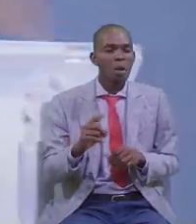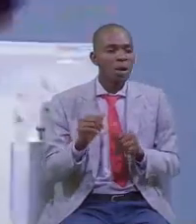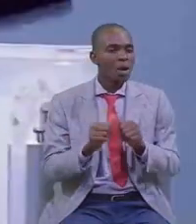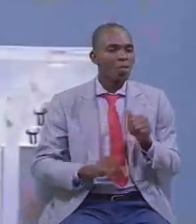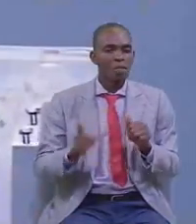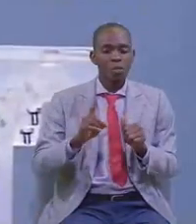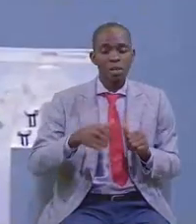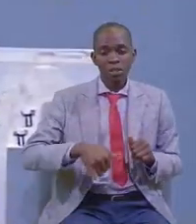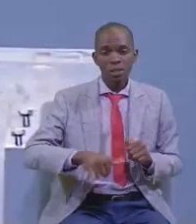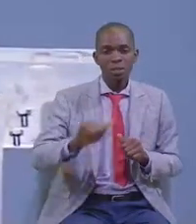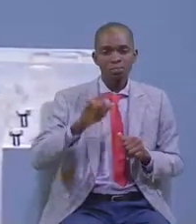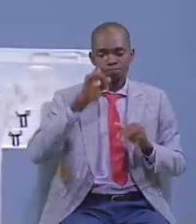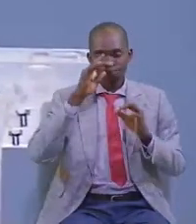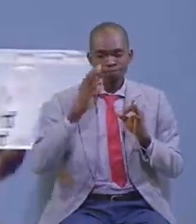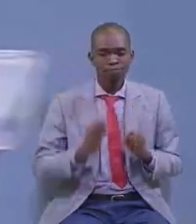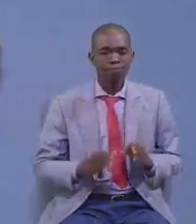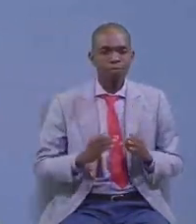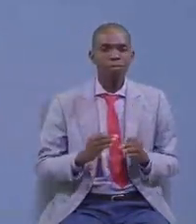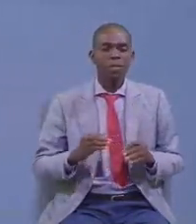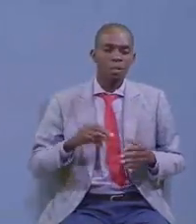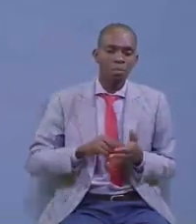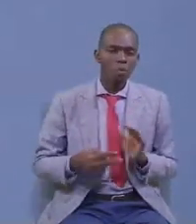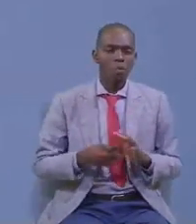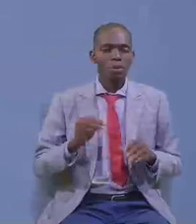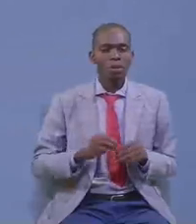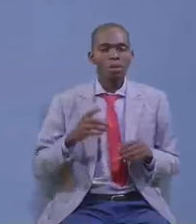Daniel résolut dans son cœur.